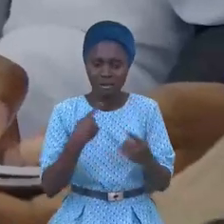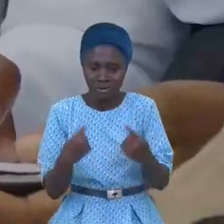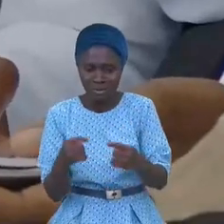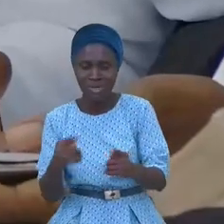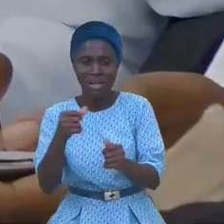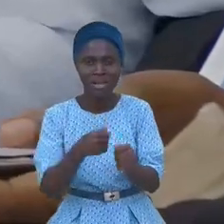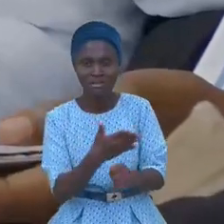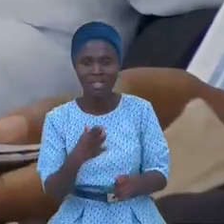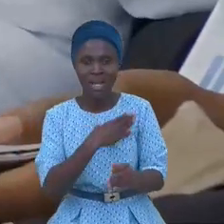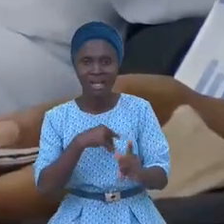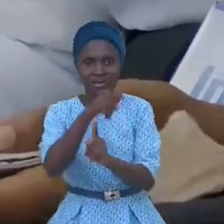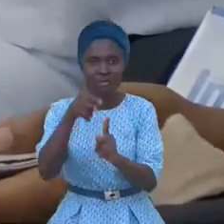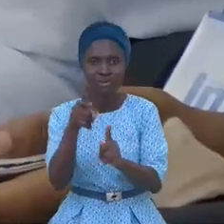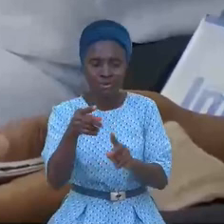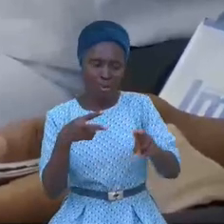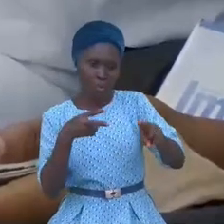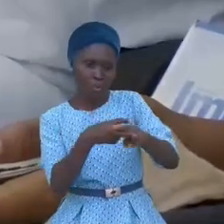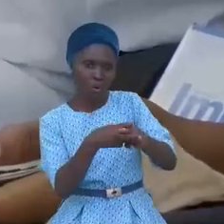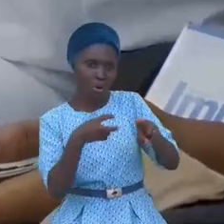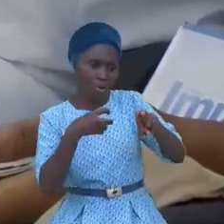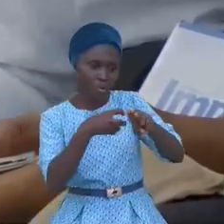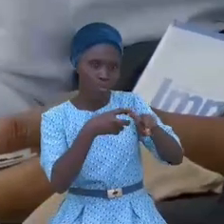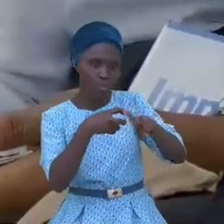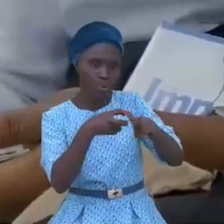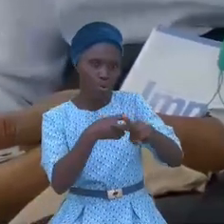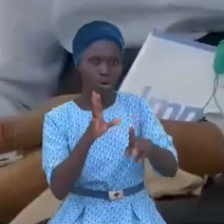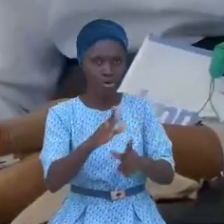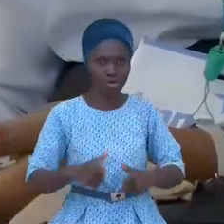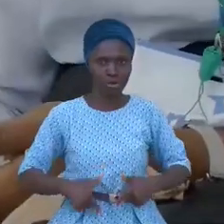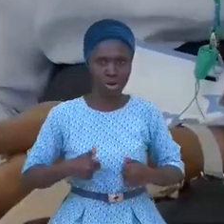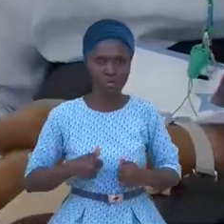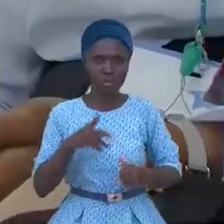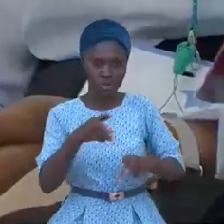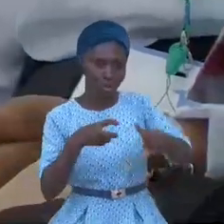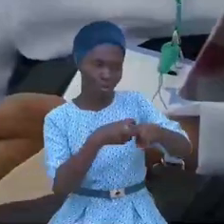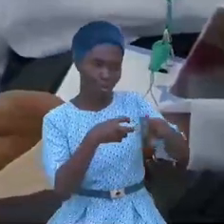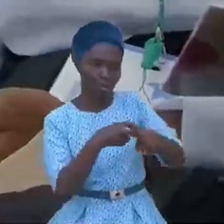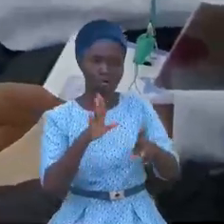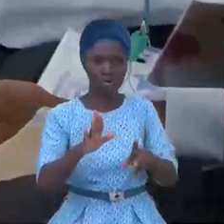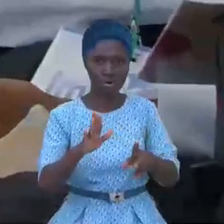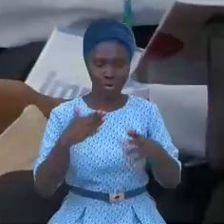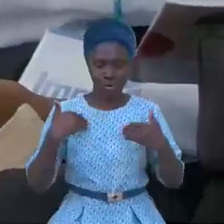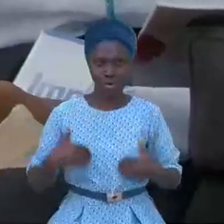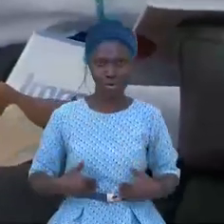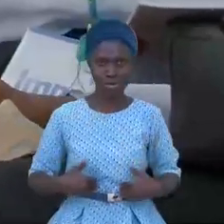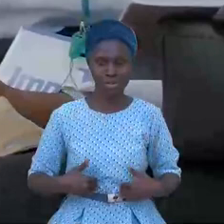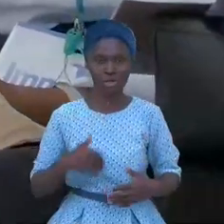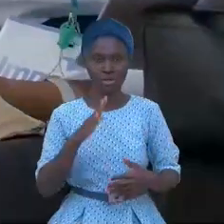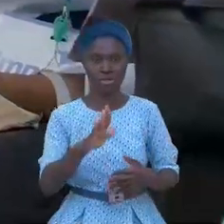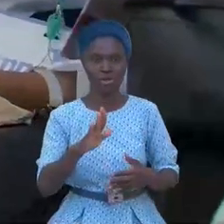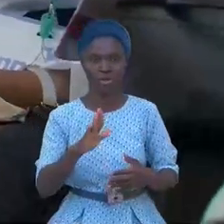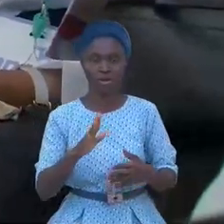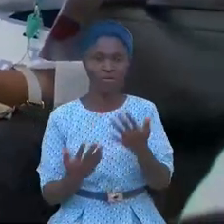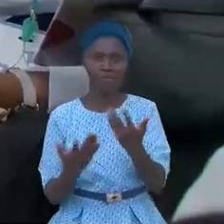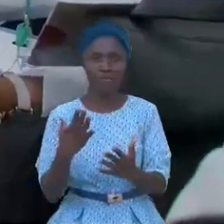Tu fais tout. Et là où tu as branché ta vie, là où tu as branché ton système, ton appareil, là où tu as